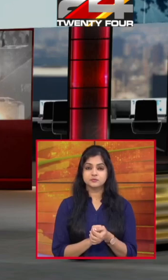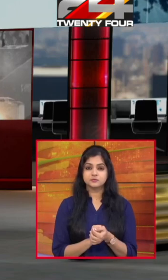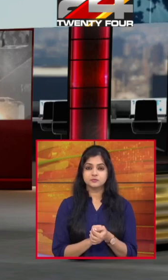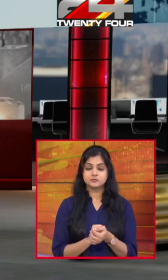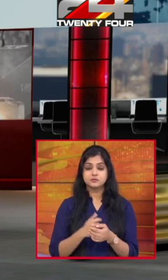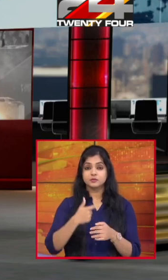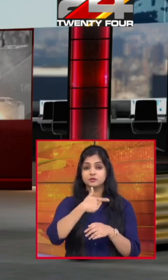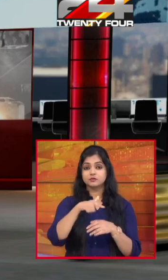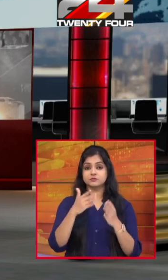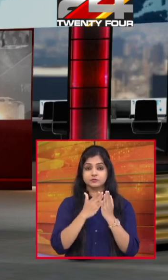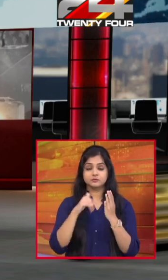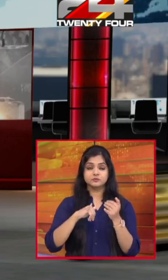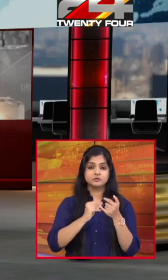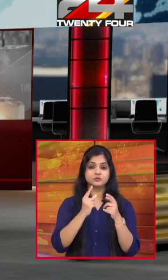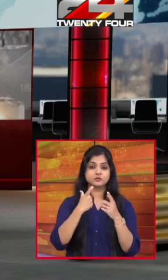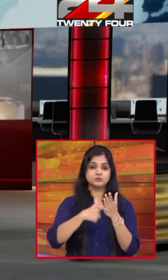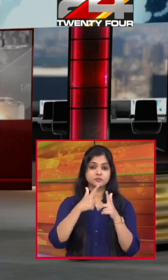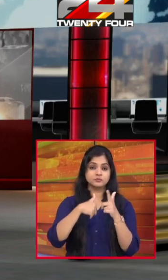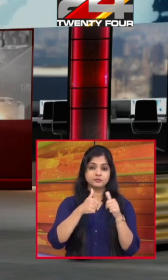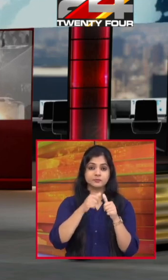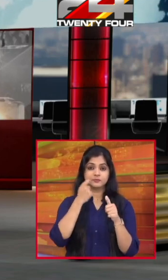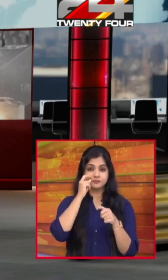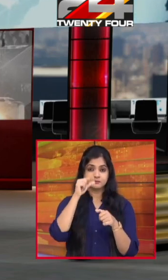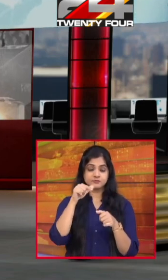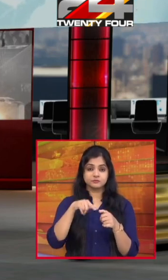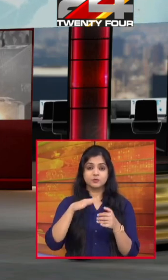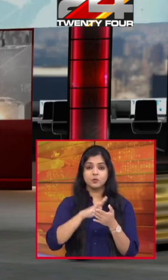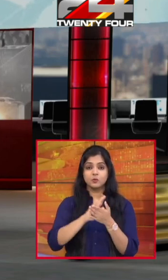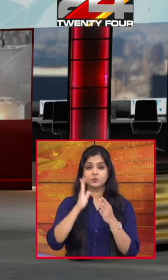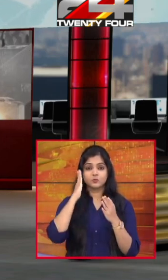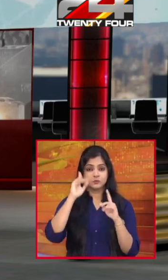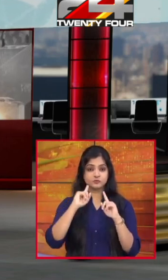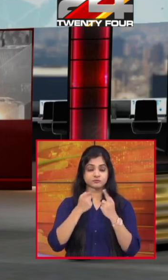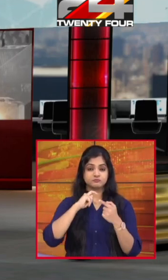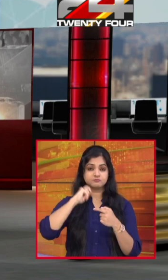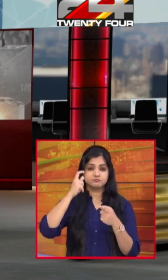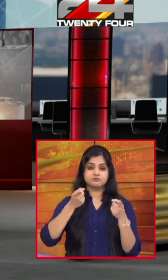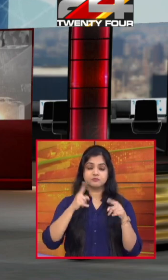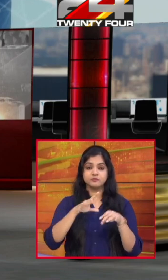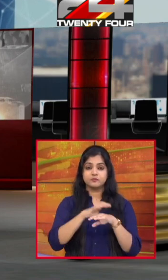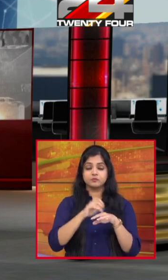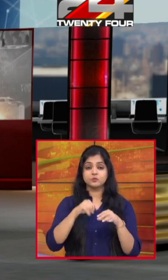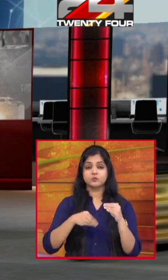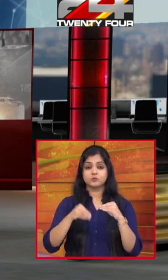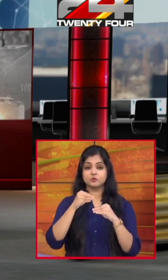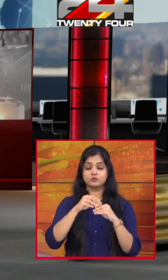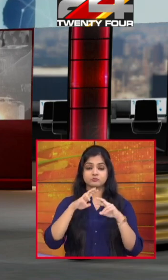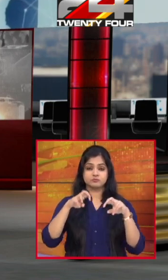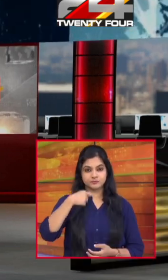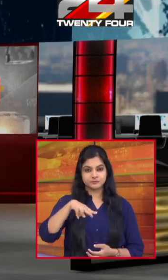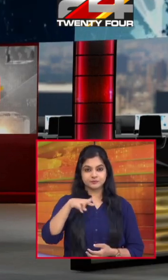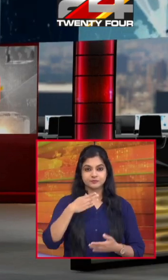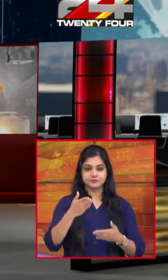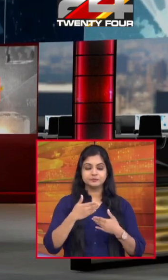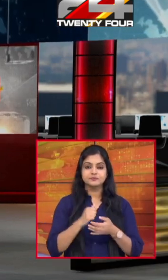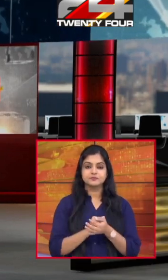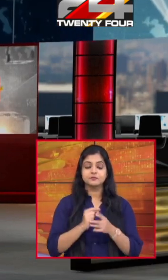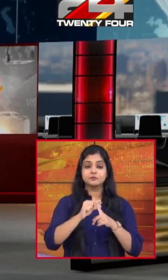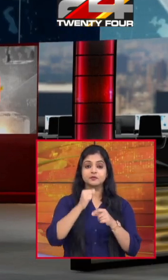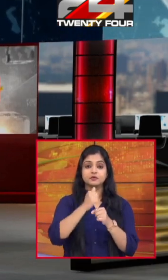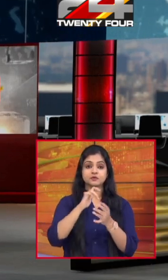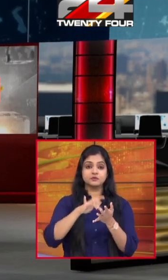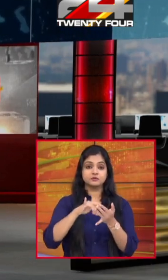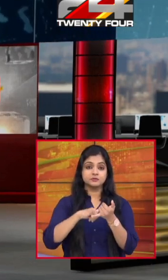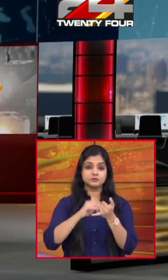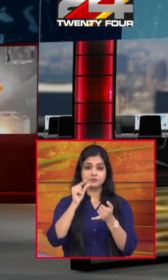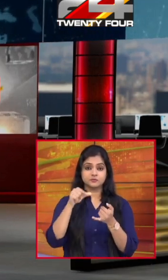സൂര്യനാരായണൻ പ്രേംകിഷോറാണ് മരിച്ചത്. ഹോസ്റ്റൽ മുറിയിൽ തൂങ്ങിയ നിലയിലാണ് മൃതദേഹം കണ്ടെത്തിയത്. സംഭവത്തിൽ പോലീസ് അന്വേഷണം ആരംഭിച്ചു. പാലക്കാട്